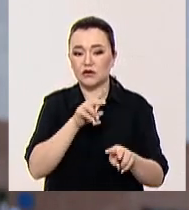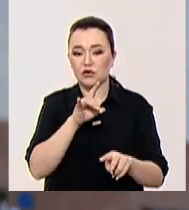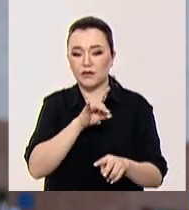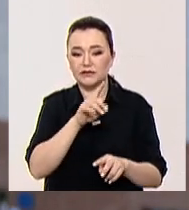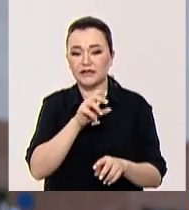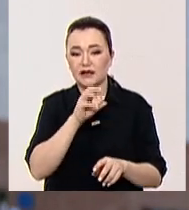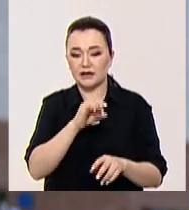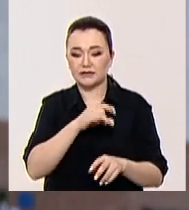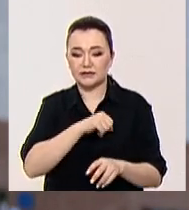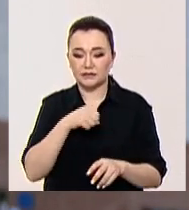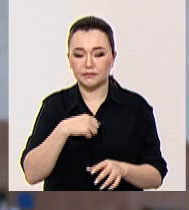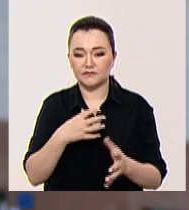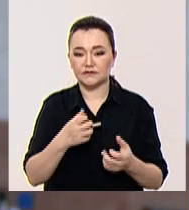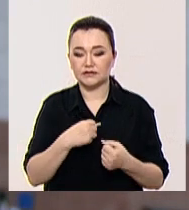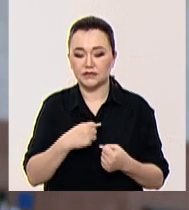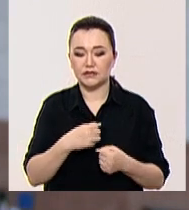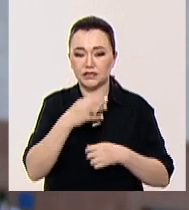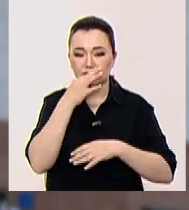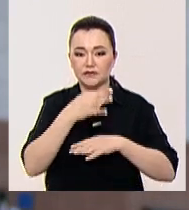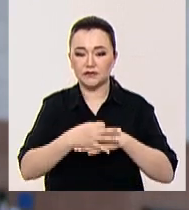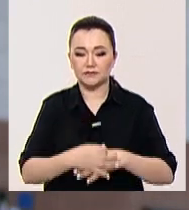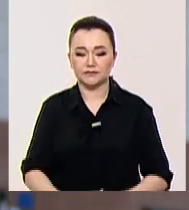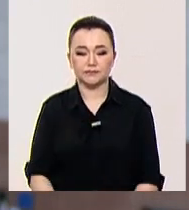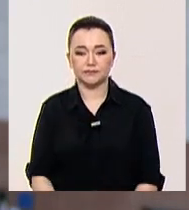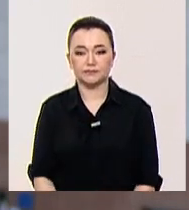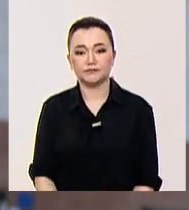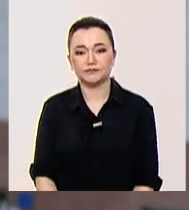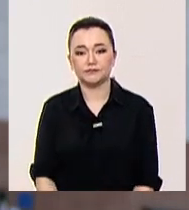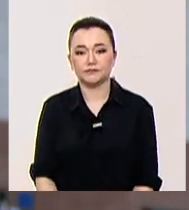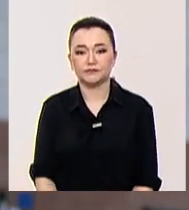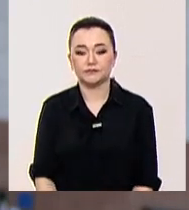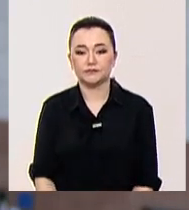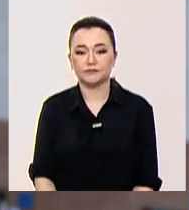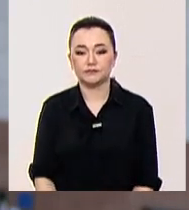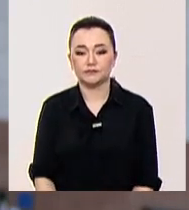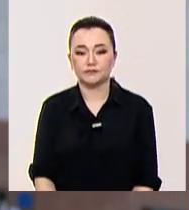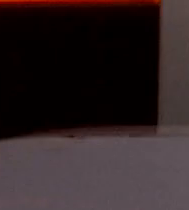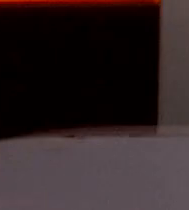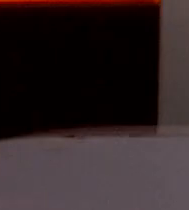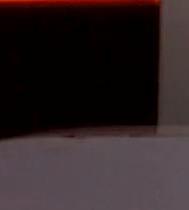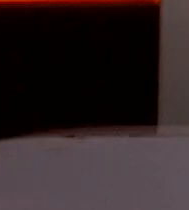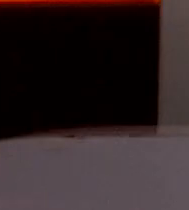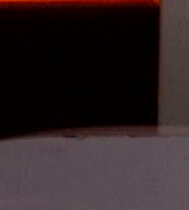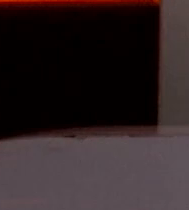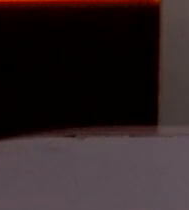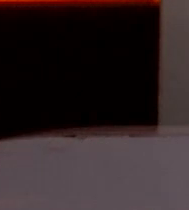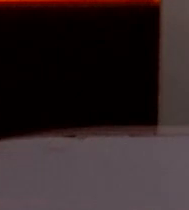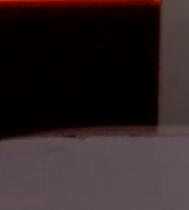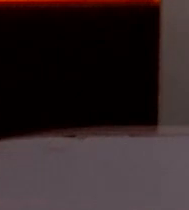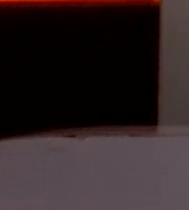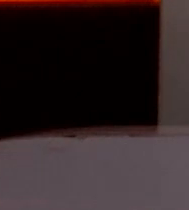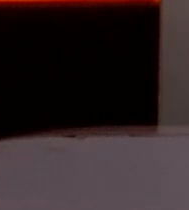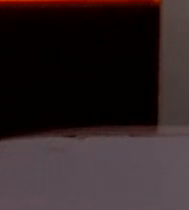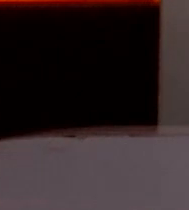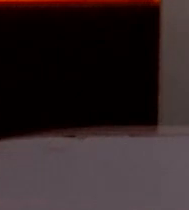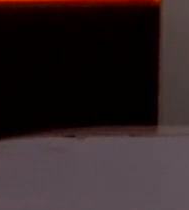өз мойнына алды. Ақбота Базарбай, Нұркен Тоқмұрзин, Информбюро, Нұрсұлтан. Елімізде болып жатқан ең